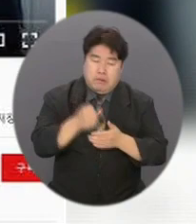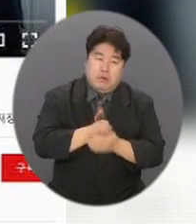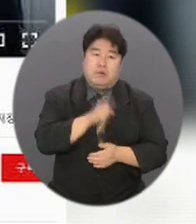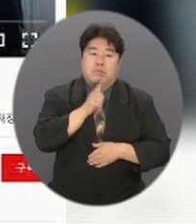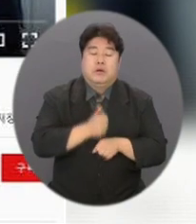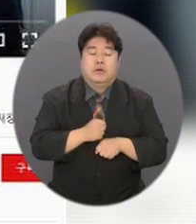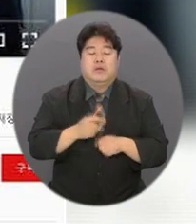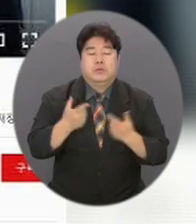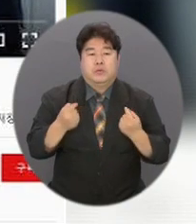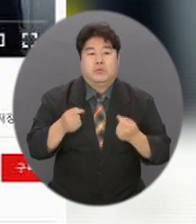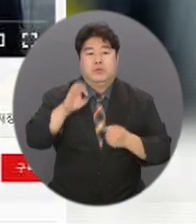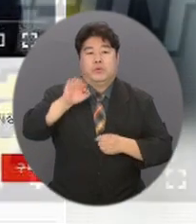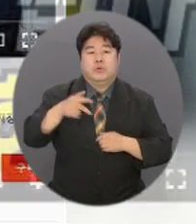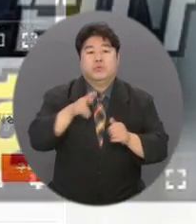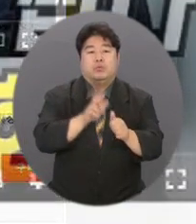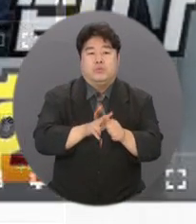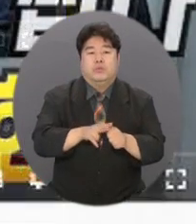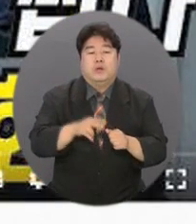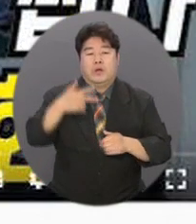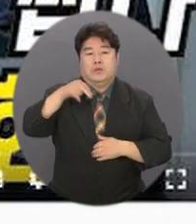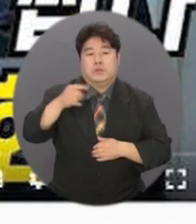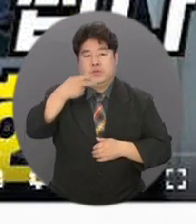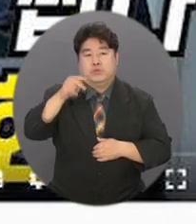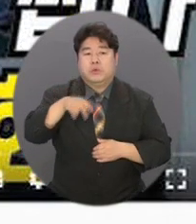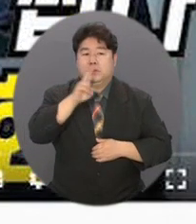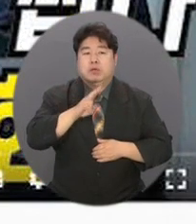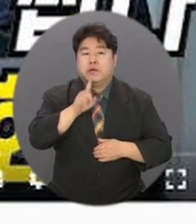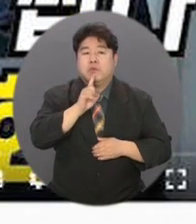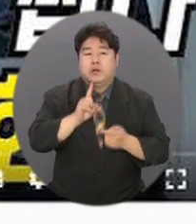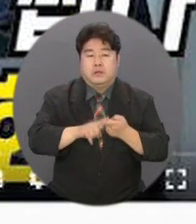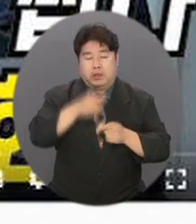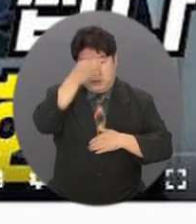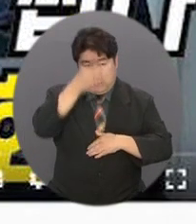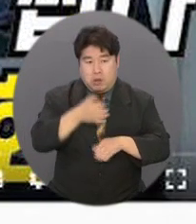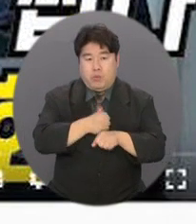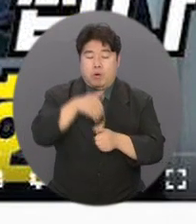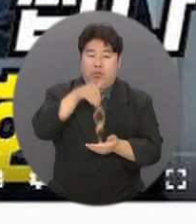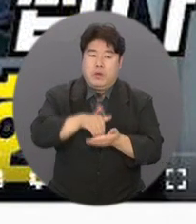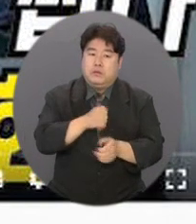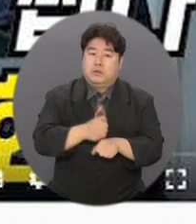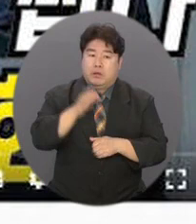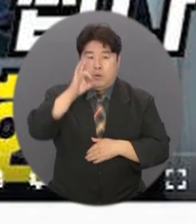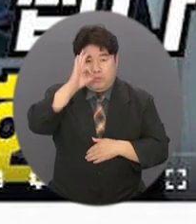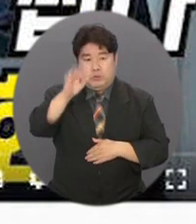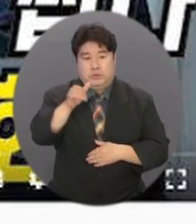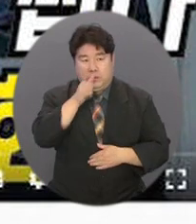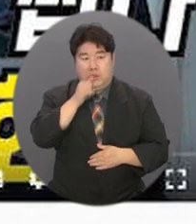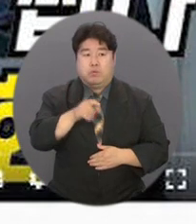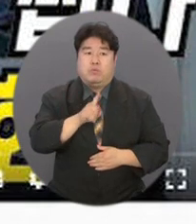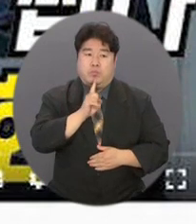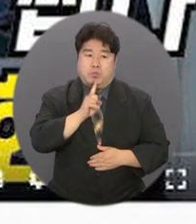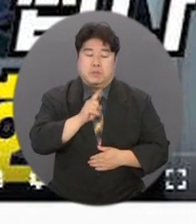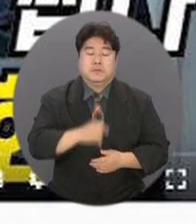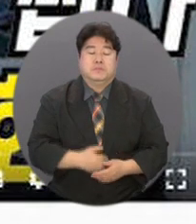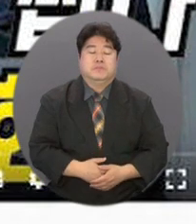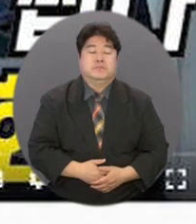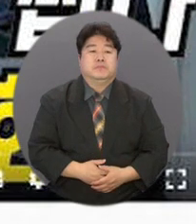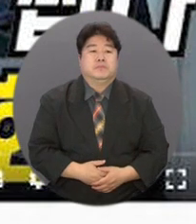윤석열 후보가 전두환 찬양 발언에 대해 사과하고 반성했다 고 볼 수 있느냐 고 꼬집었습니다